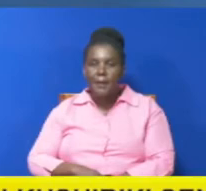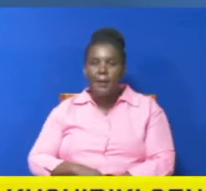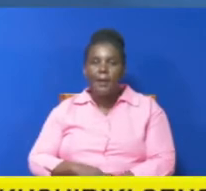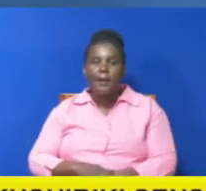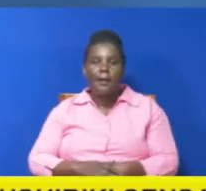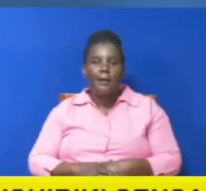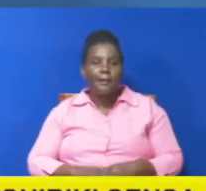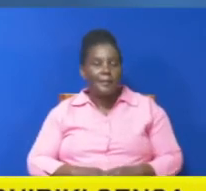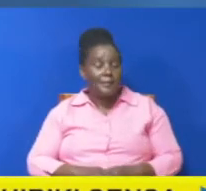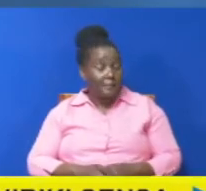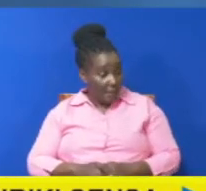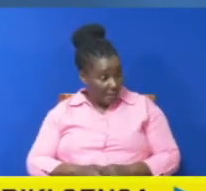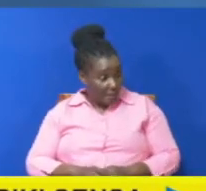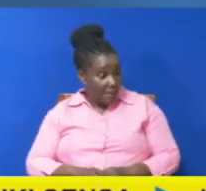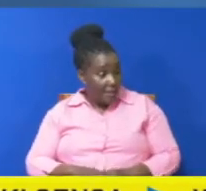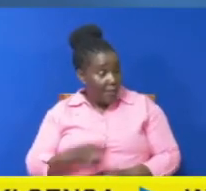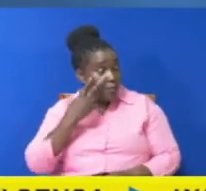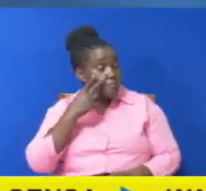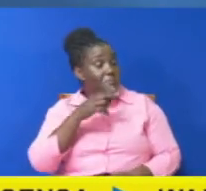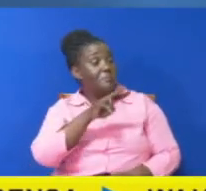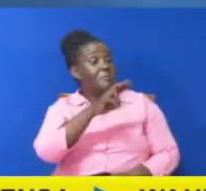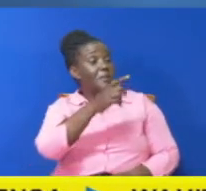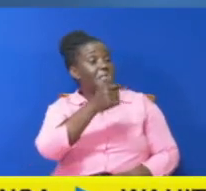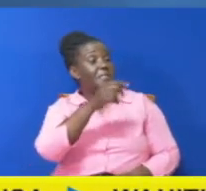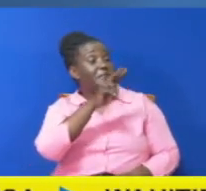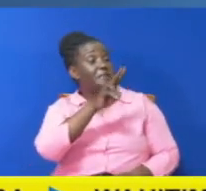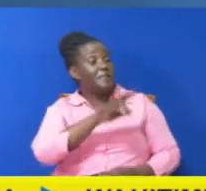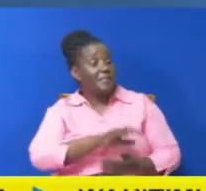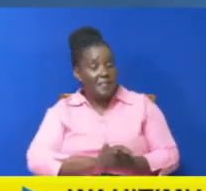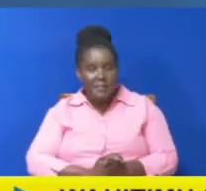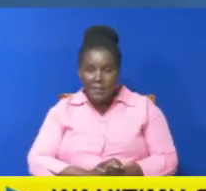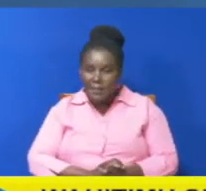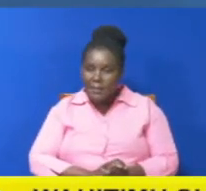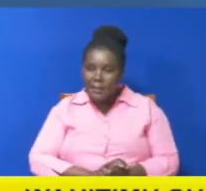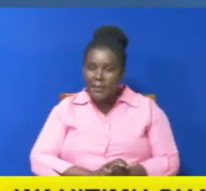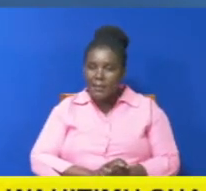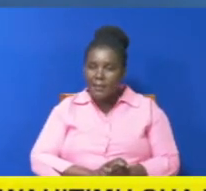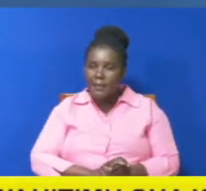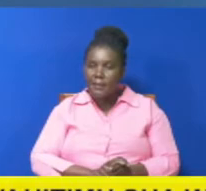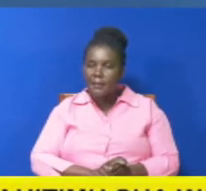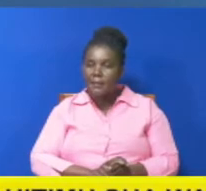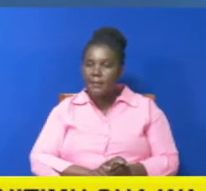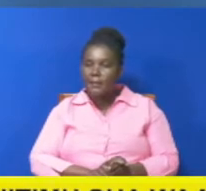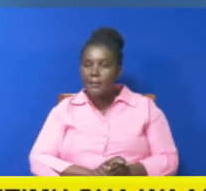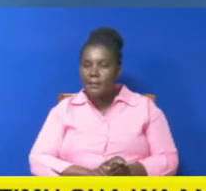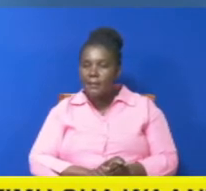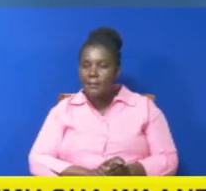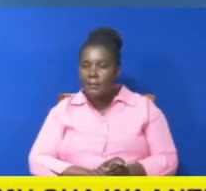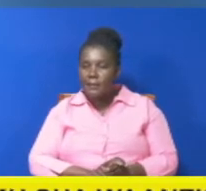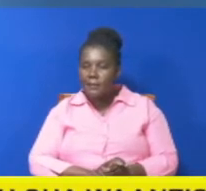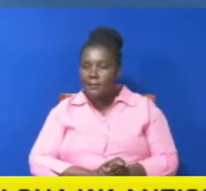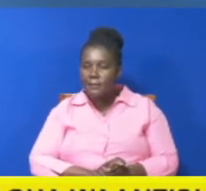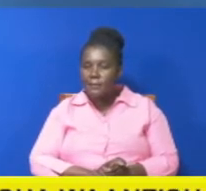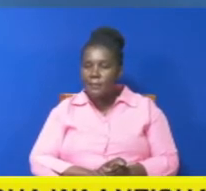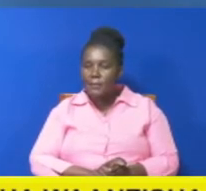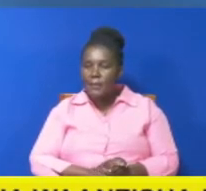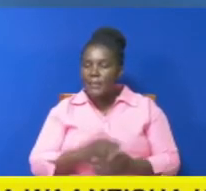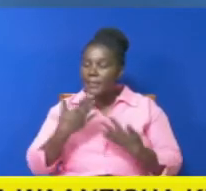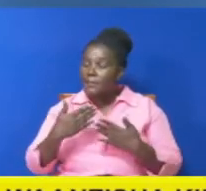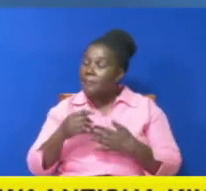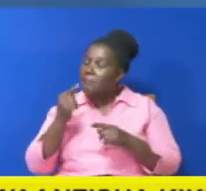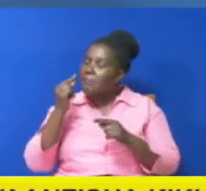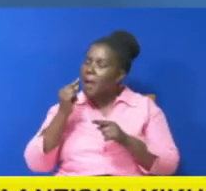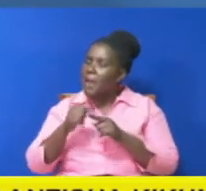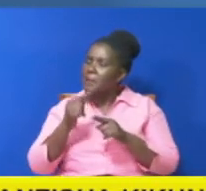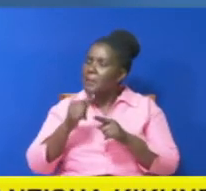nikaangalie. Naona leo unaangalia TV. Kwa hiyo umeona ukachati naye huyo sebleni ili sasa umeona hicho